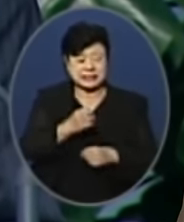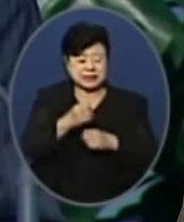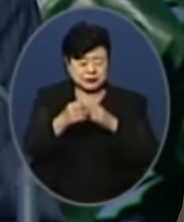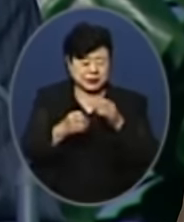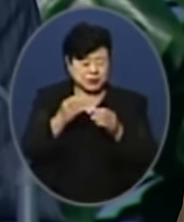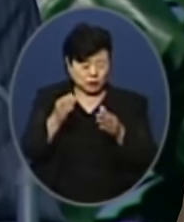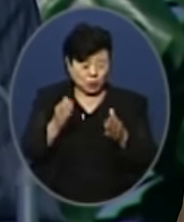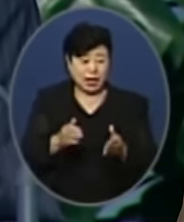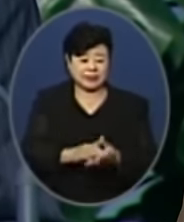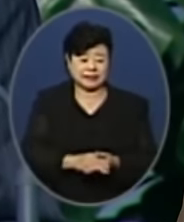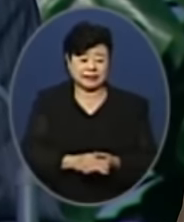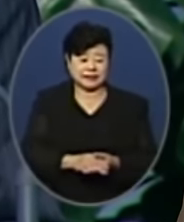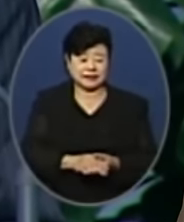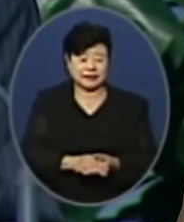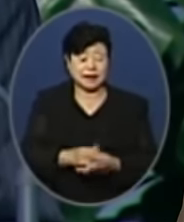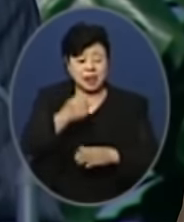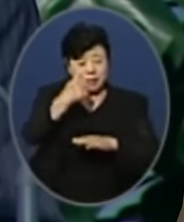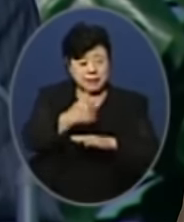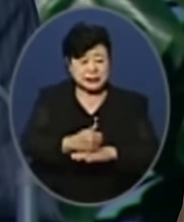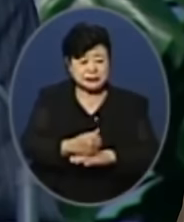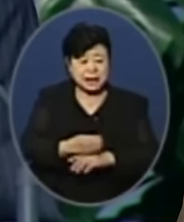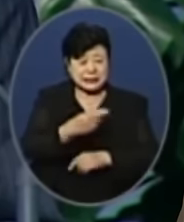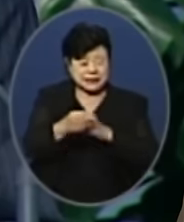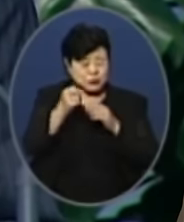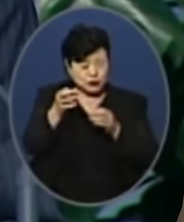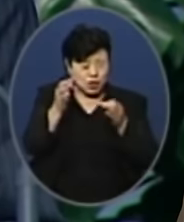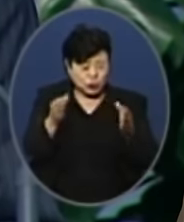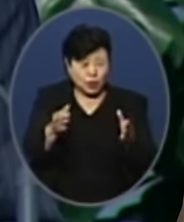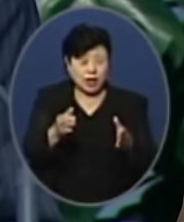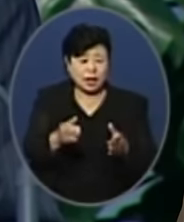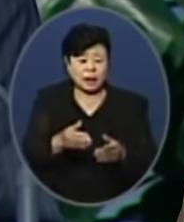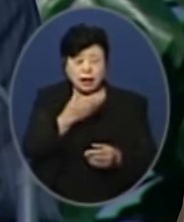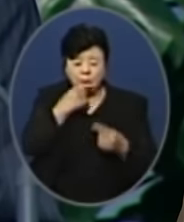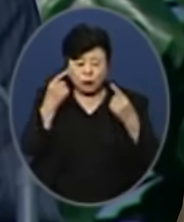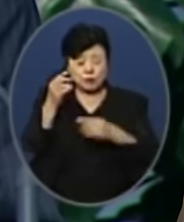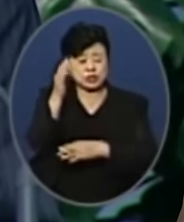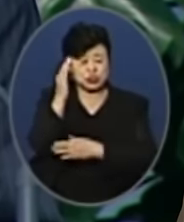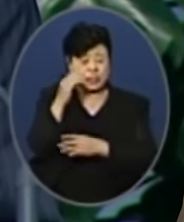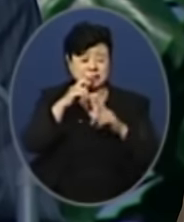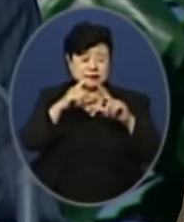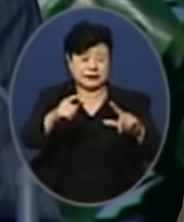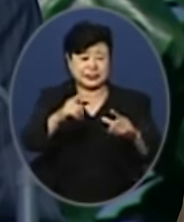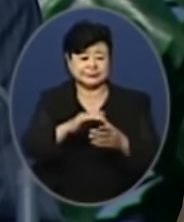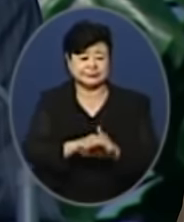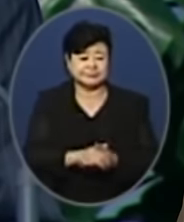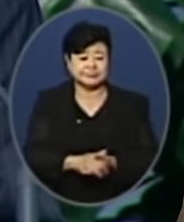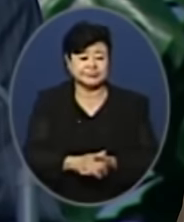동안 마지막 3년 반 동안 복음을 전하셨습니다.